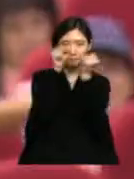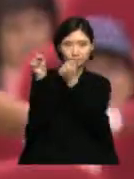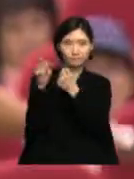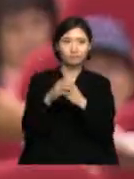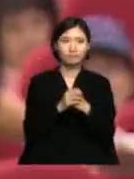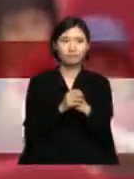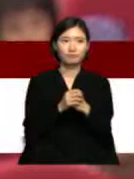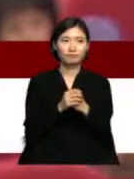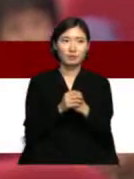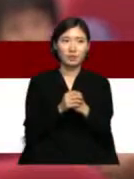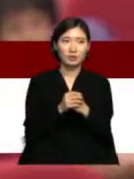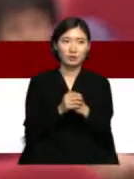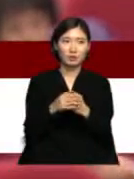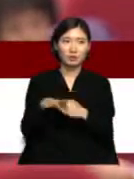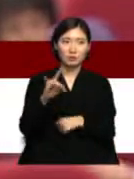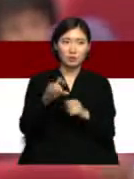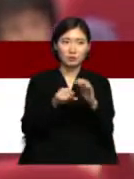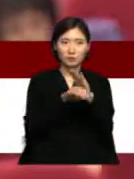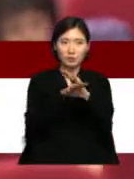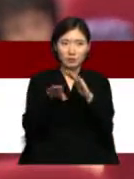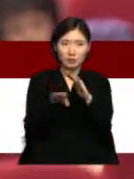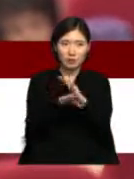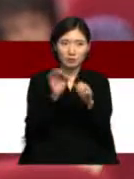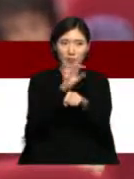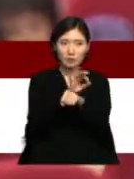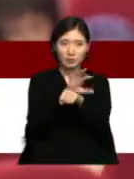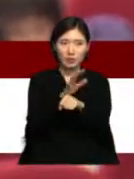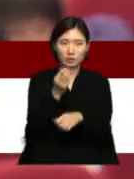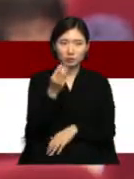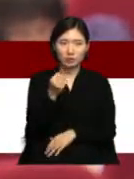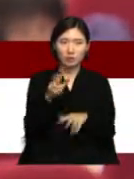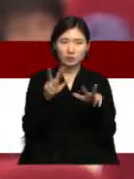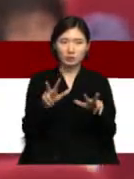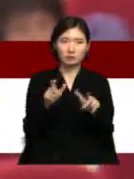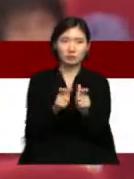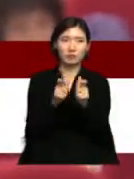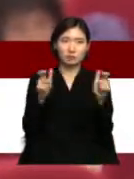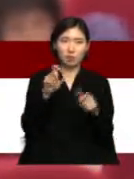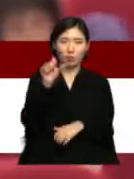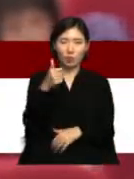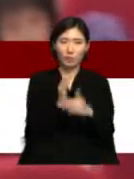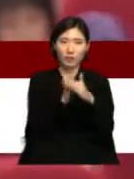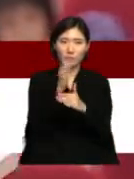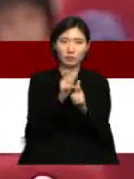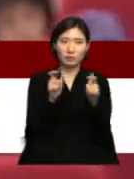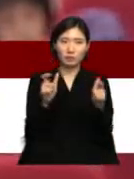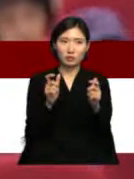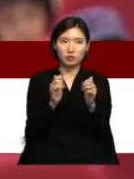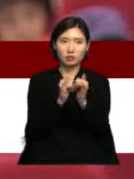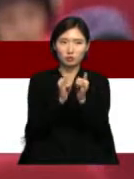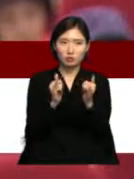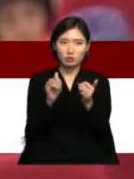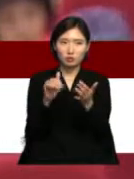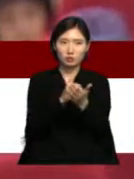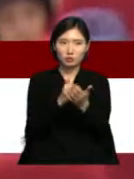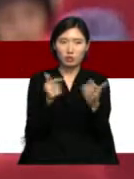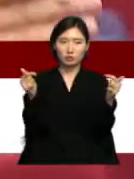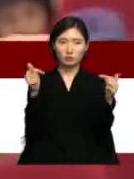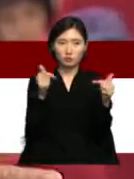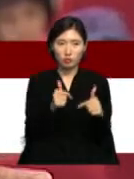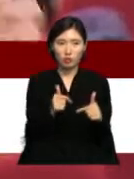단수의 세대수, 분양 세대수가 지금 많이 늘어났습니다. 500세대 이상이 늘어났고 주민수는 그만큼 또 줄어들었습니다.